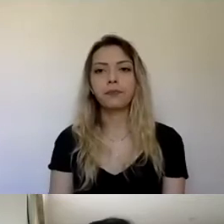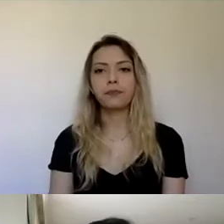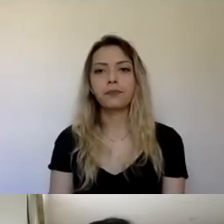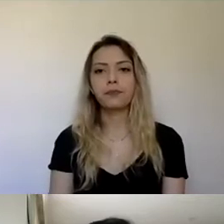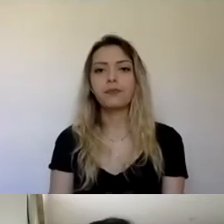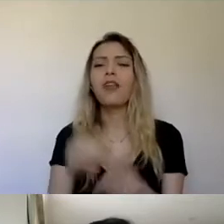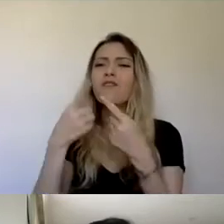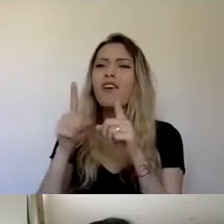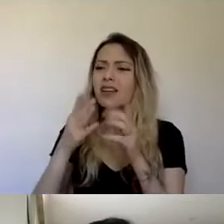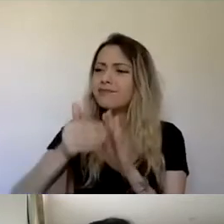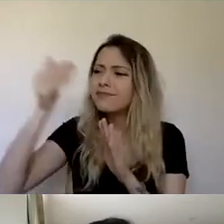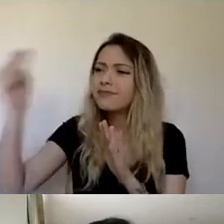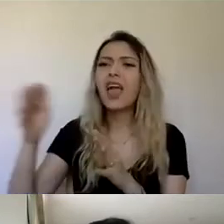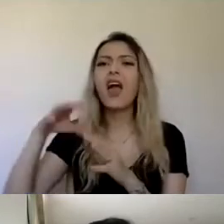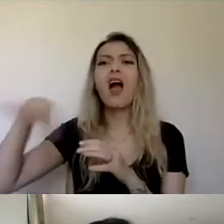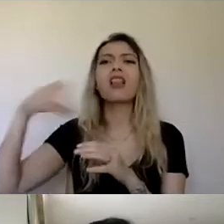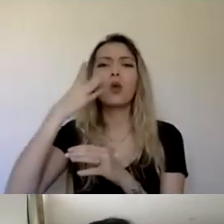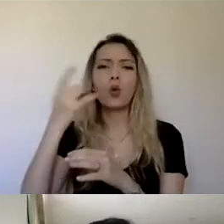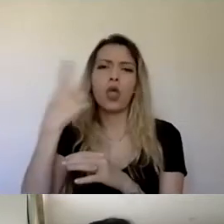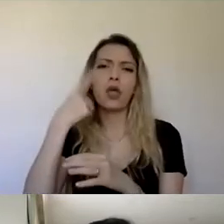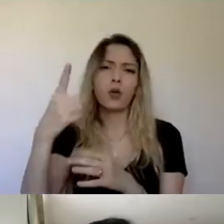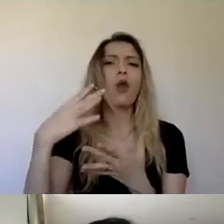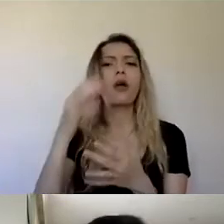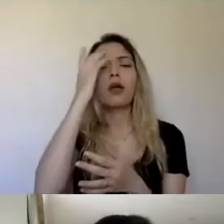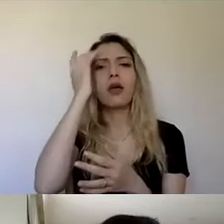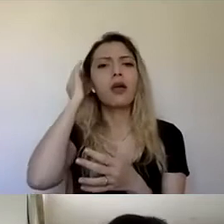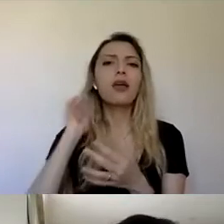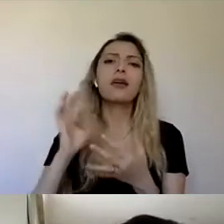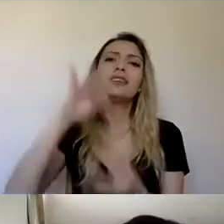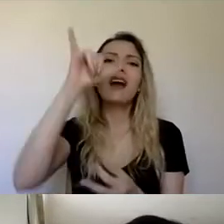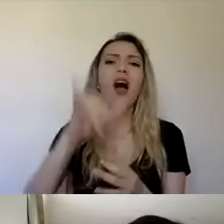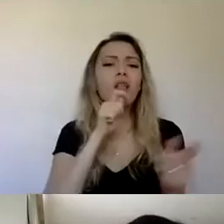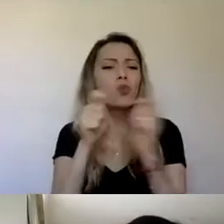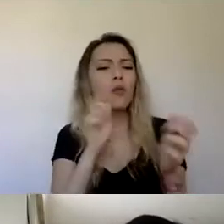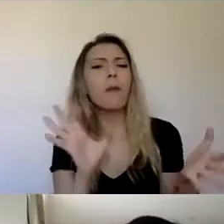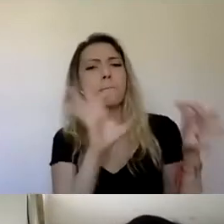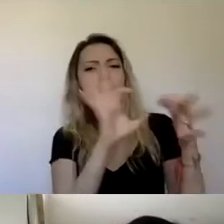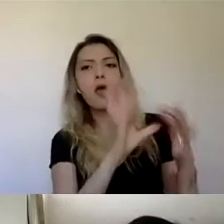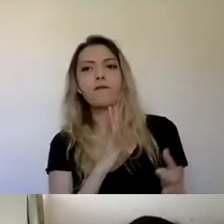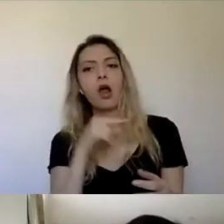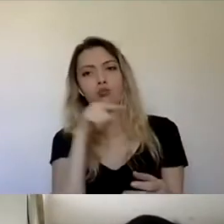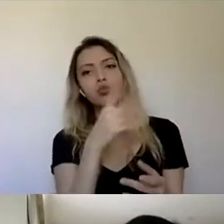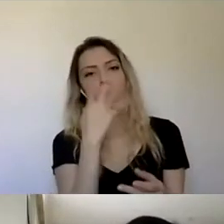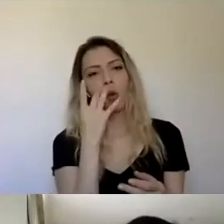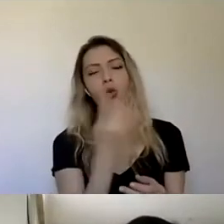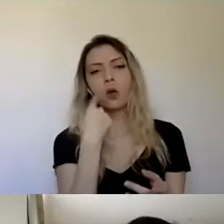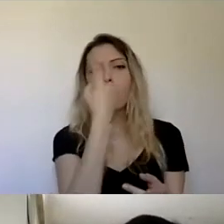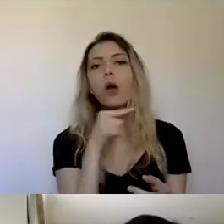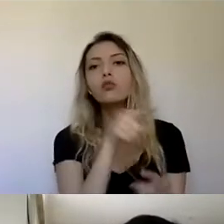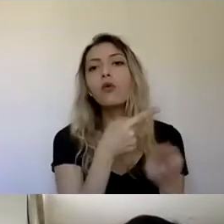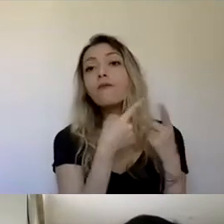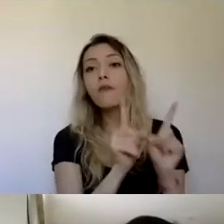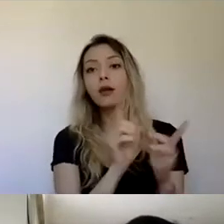alandaki göstergelerden ayıran şey insan hakları sözleşmelerine dayanması. İnsan hakları sözleşmelerine dayandığı için de